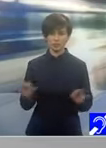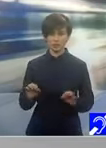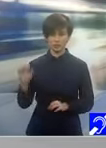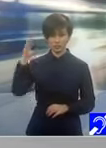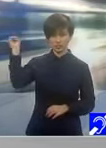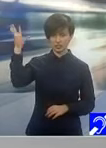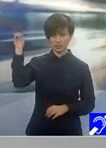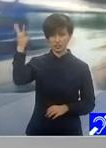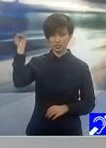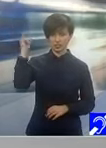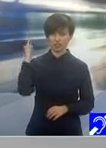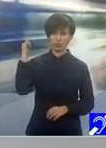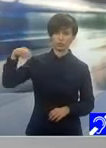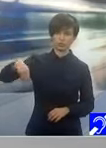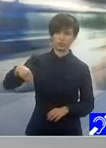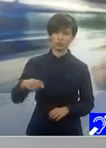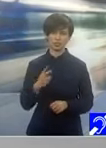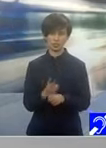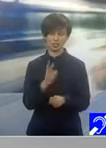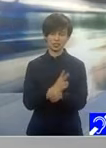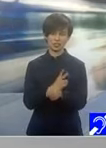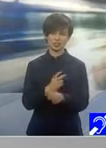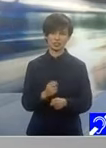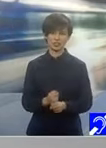a fost un om de stat și un simbol